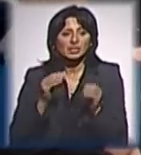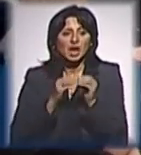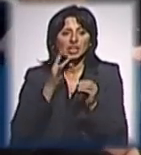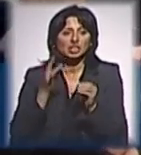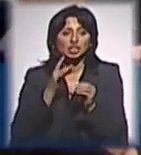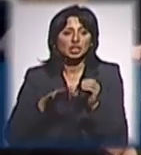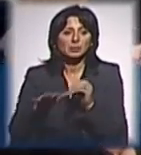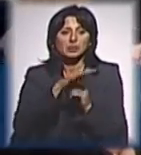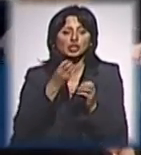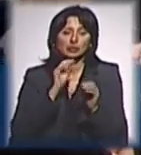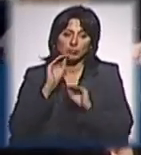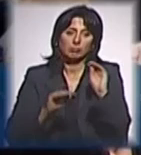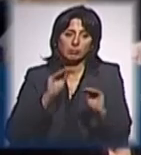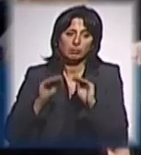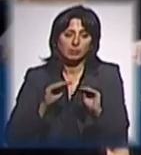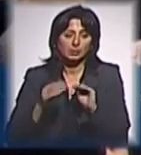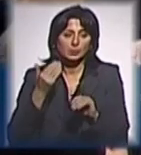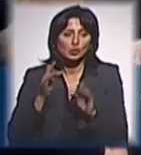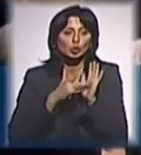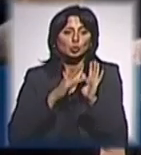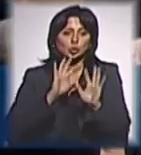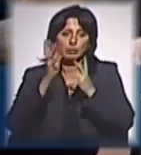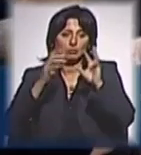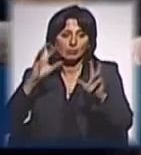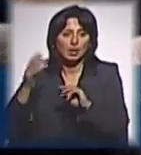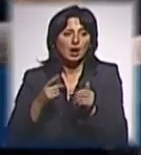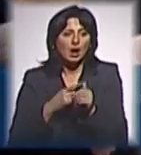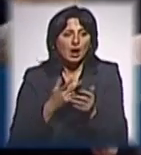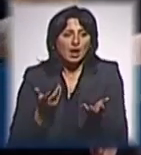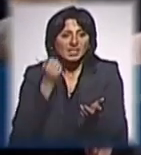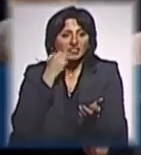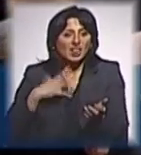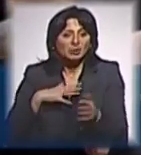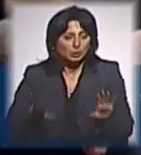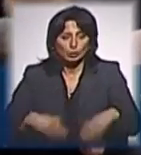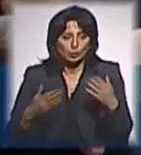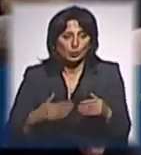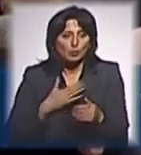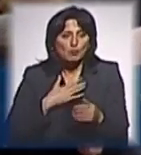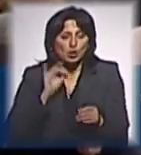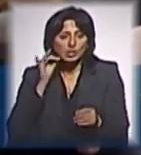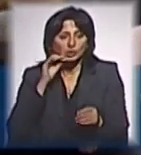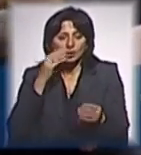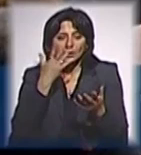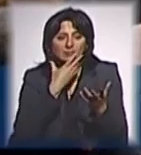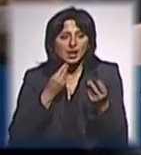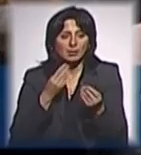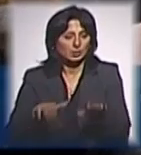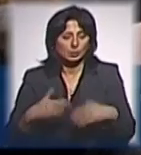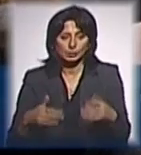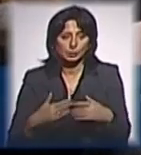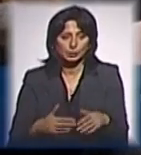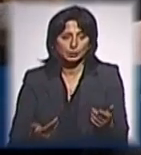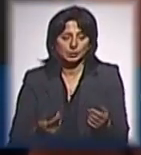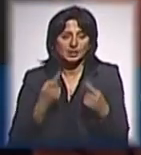დიდი ტერიტორია უნდა ჩასვან ისინი, ასე თქვა, მათ შუშებში და ძველ თბილისში როგორც ასეთი აღარ იარსებებს, ეს იქნება რაღაც ახალი დასახლება, რომლის ადგილი აქ არ არის,